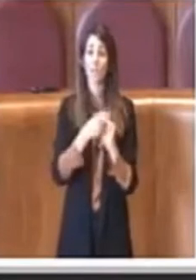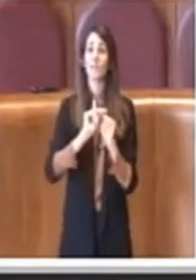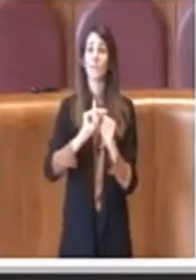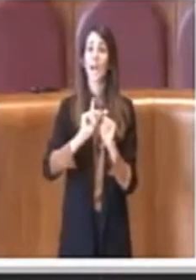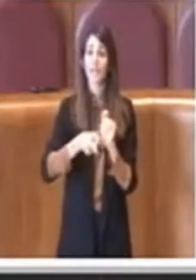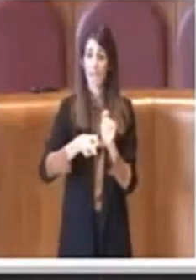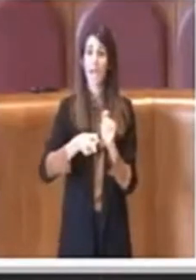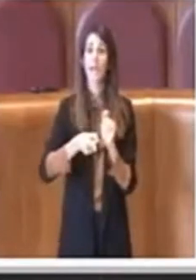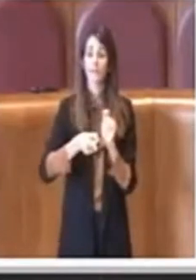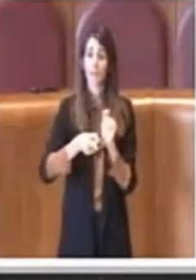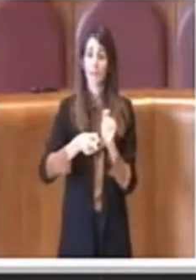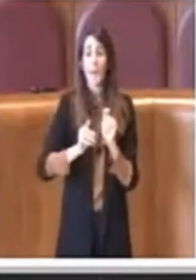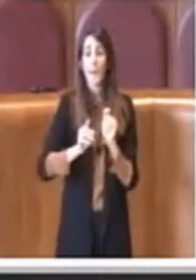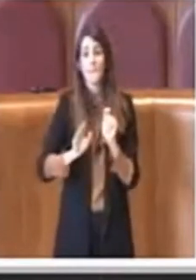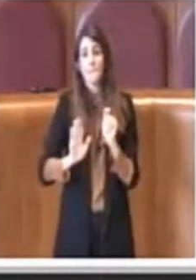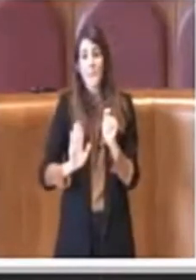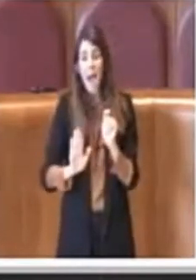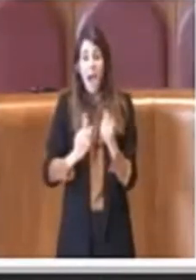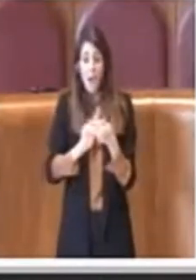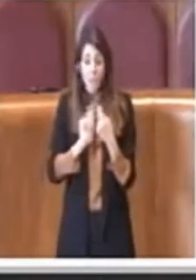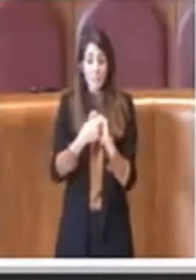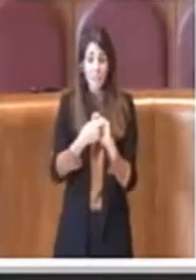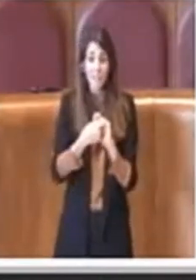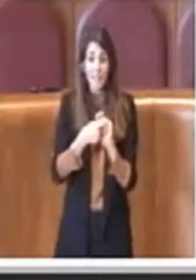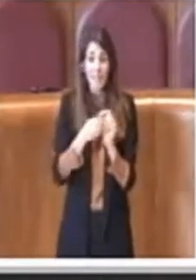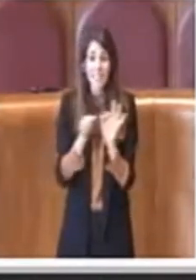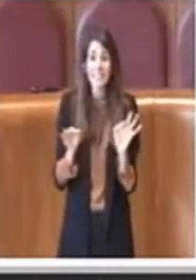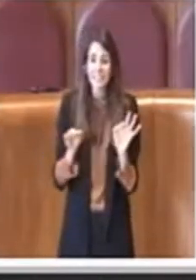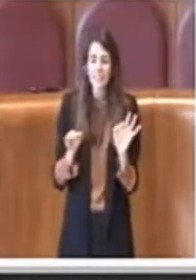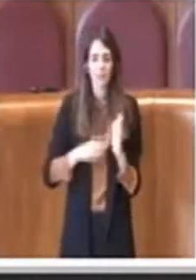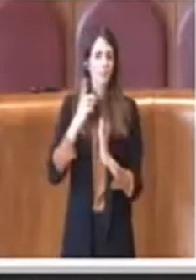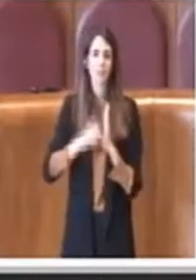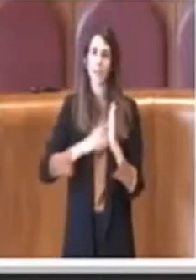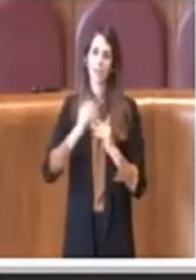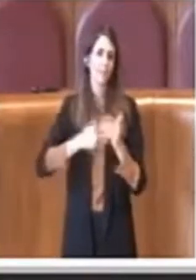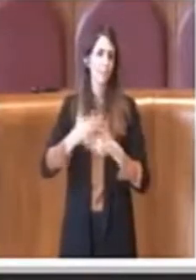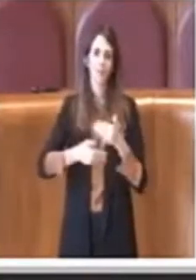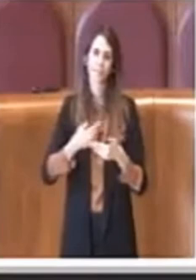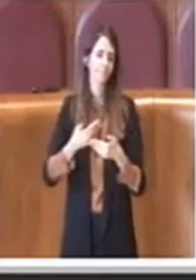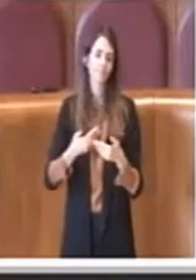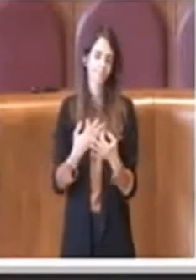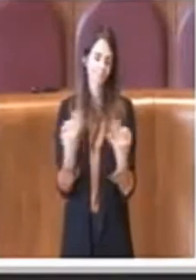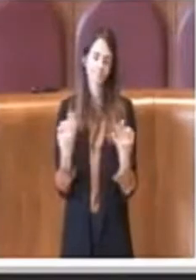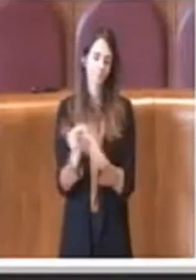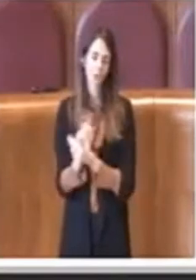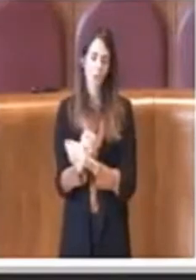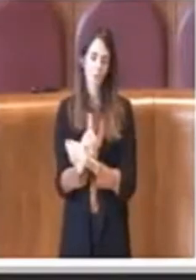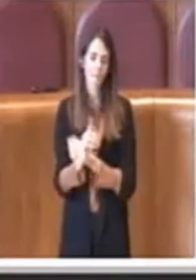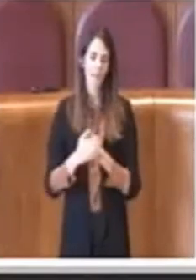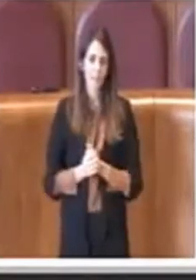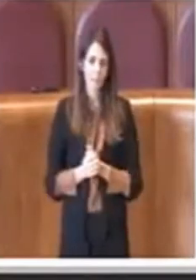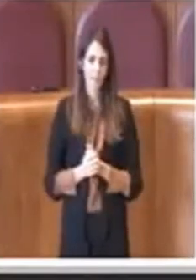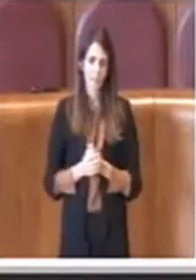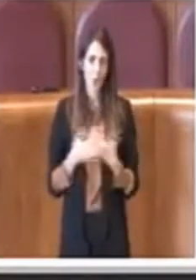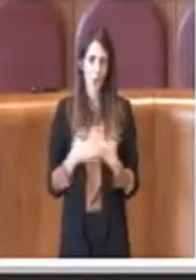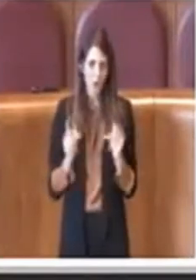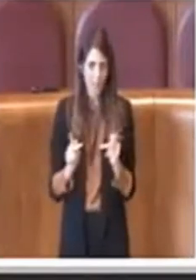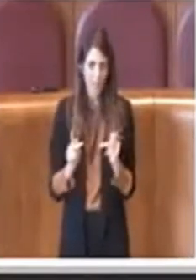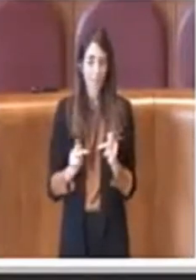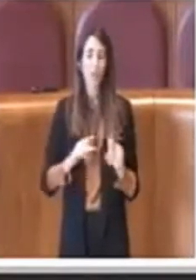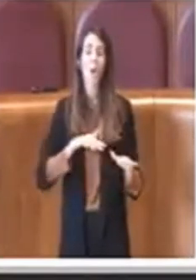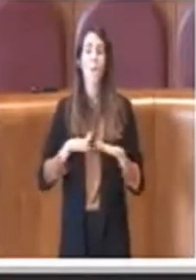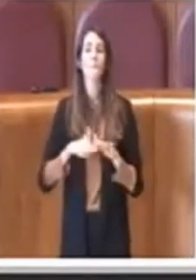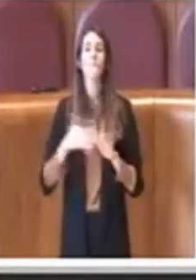senza la quale modifica evidentemente questa delibera non può non potrà trovare attuazione quindi per il movimento